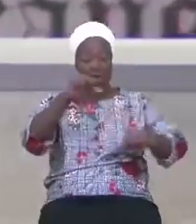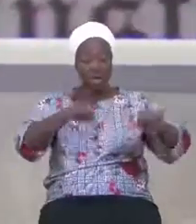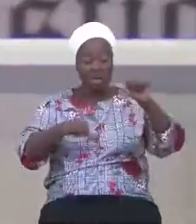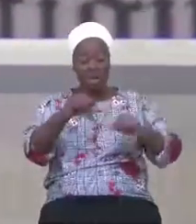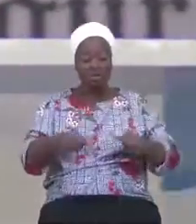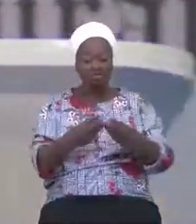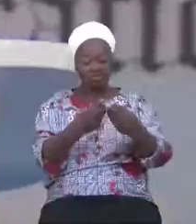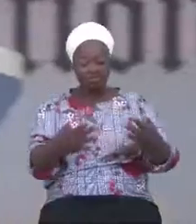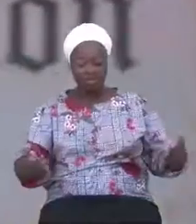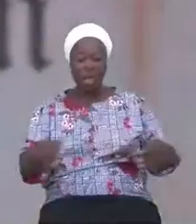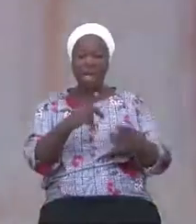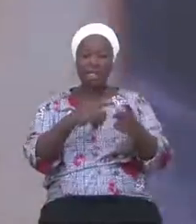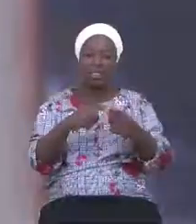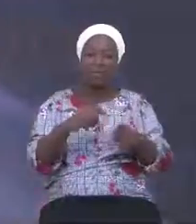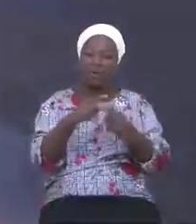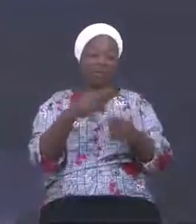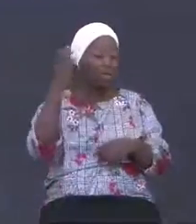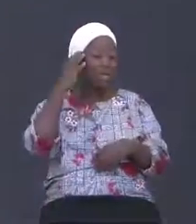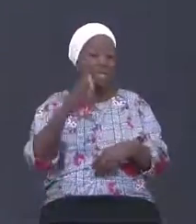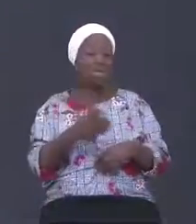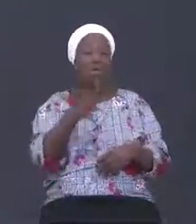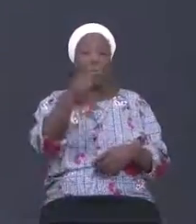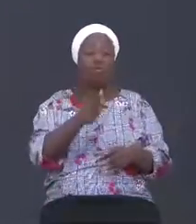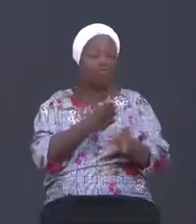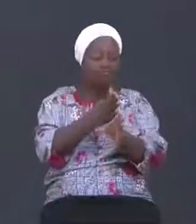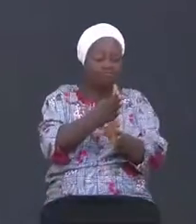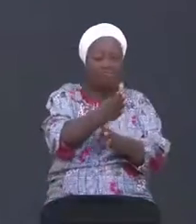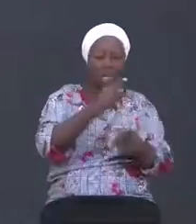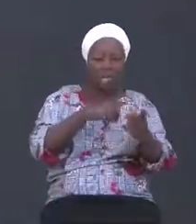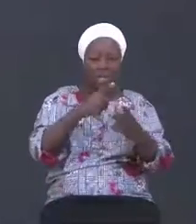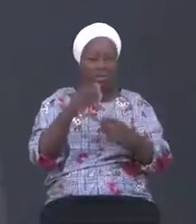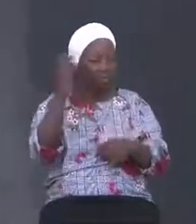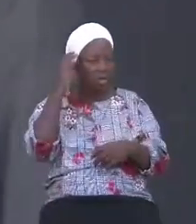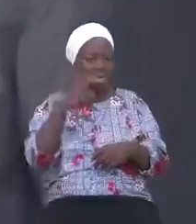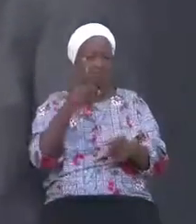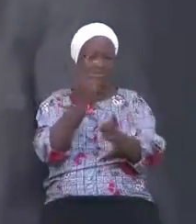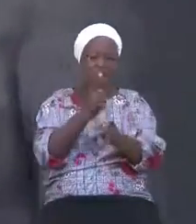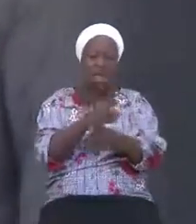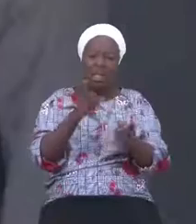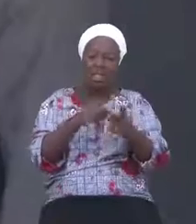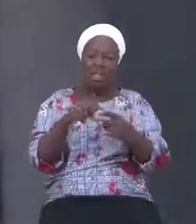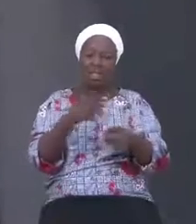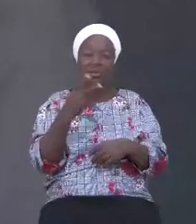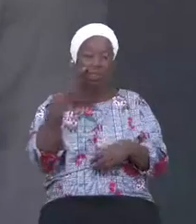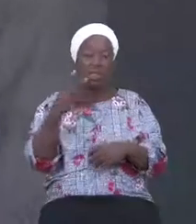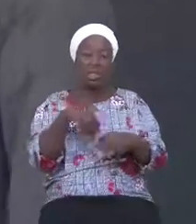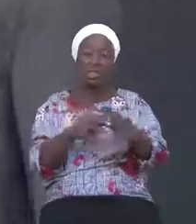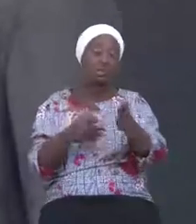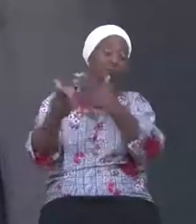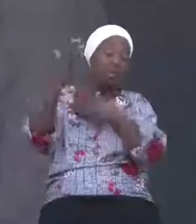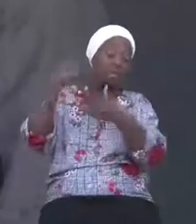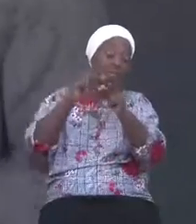fondus. Quand tu écoutes Dieu directement et quand il s'était révélé dans les chapitres précédents, dans Matthieu